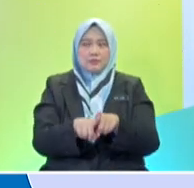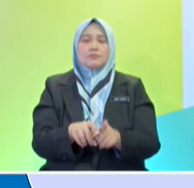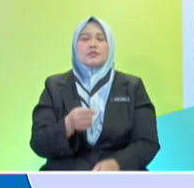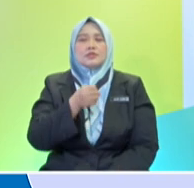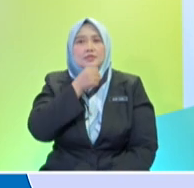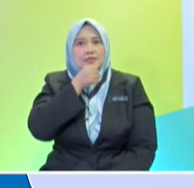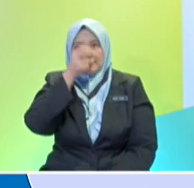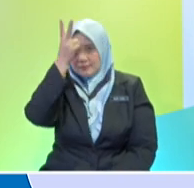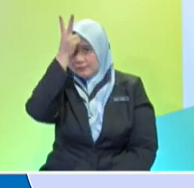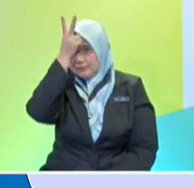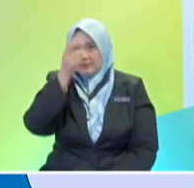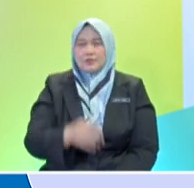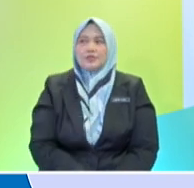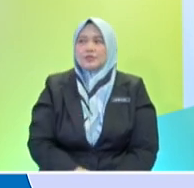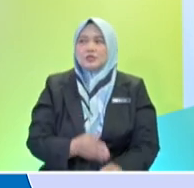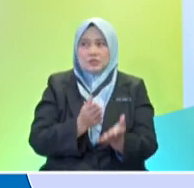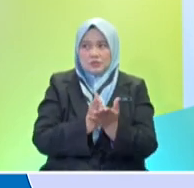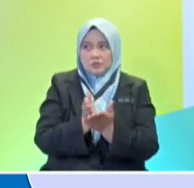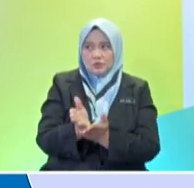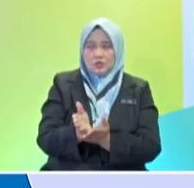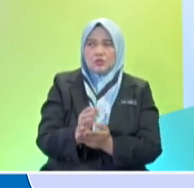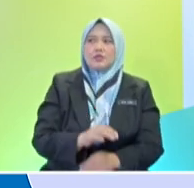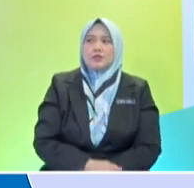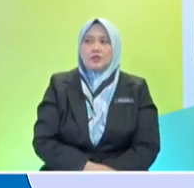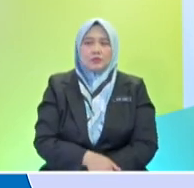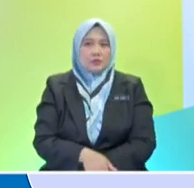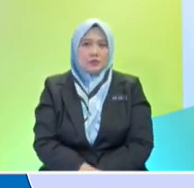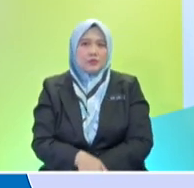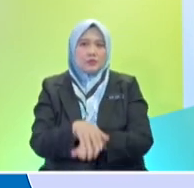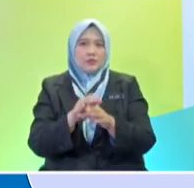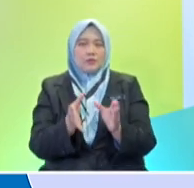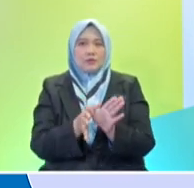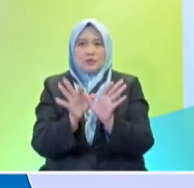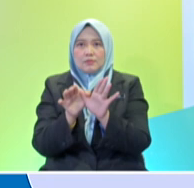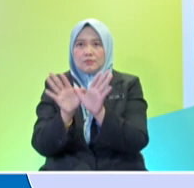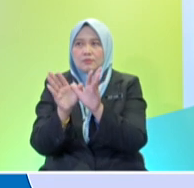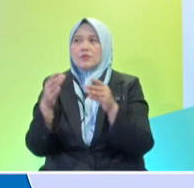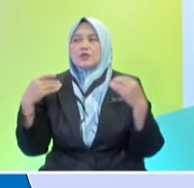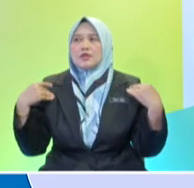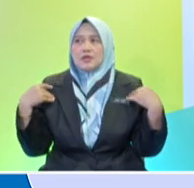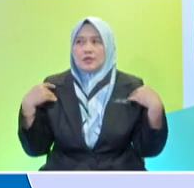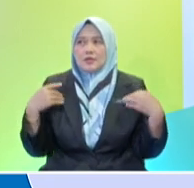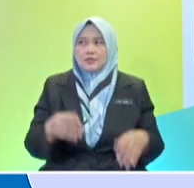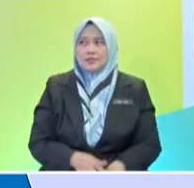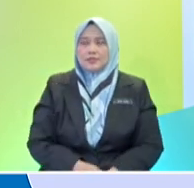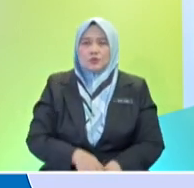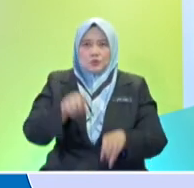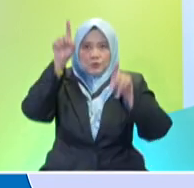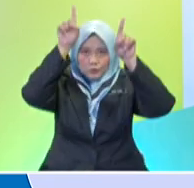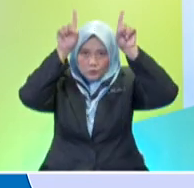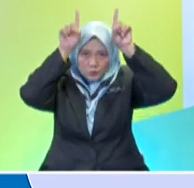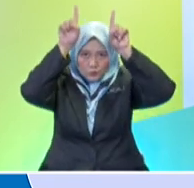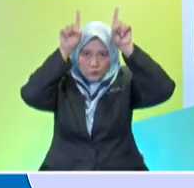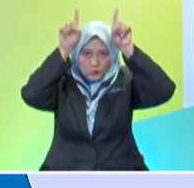kambing. Dan yang seterusnya ialah pepatung dan juga rama-rama. Mereka mempunyai